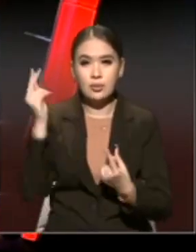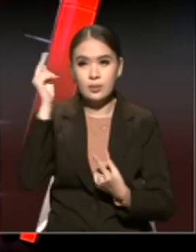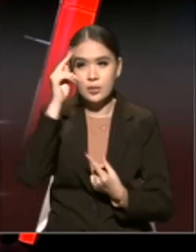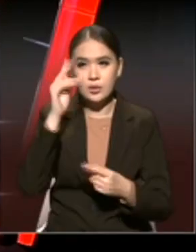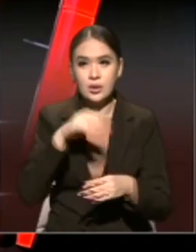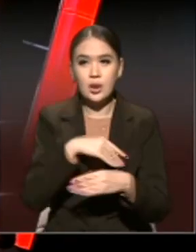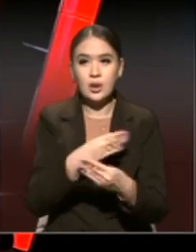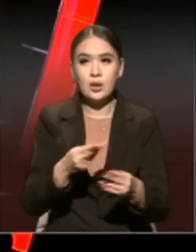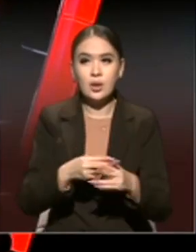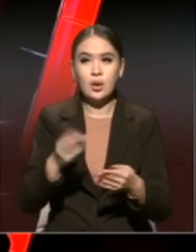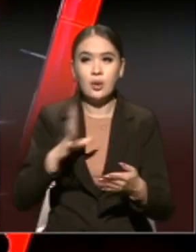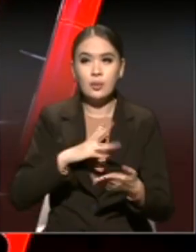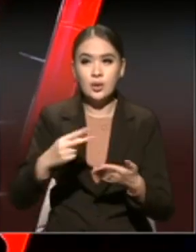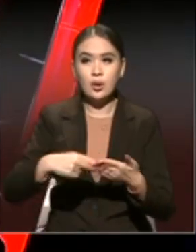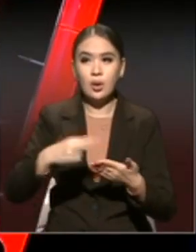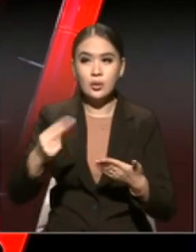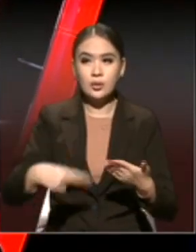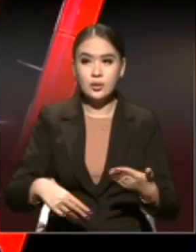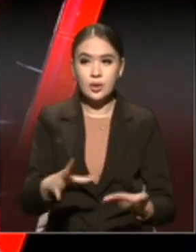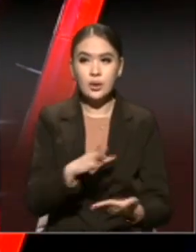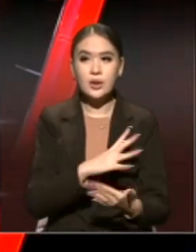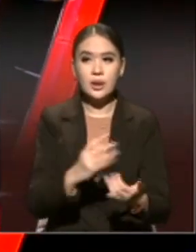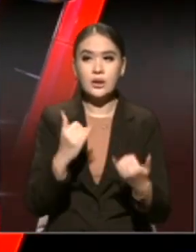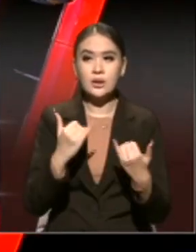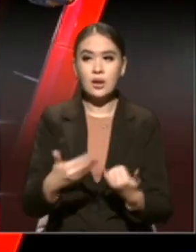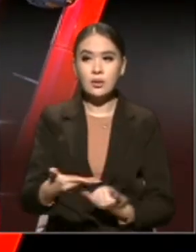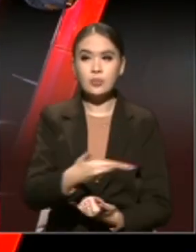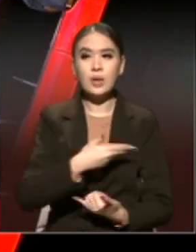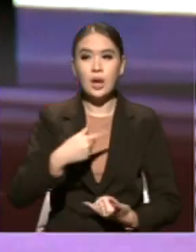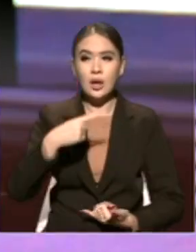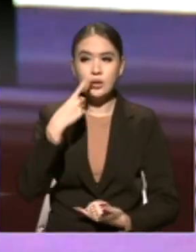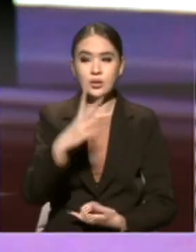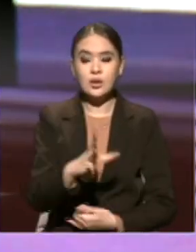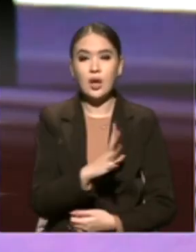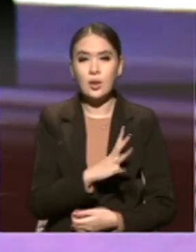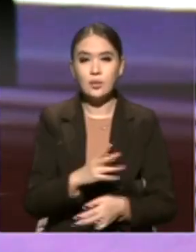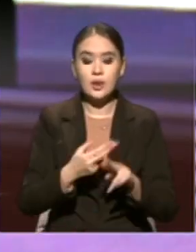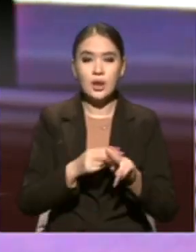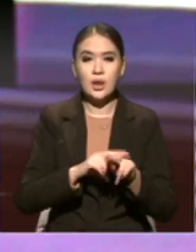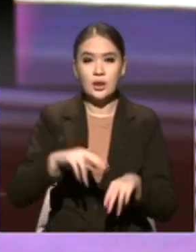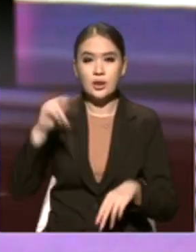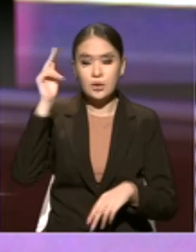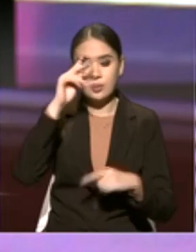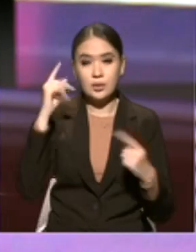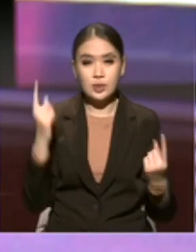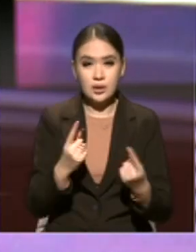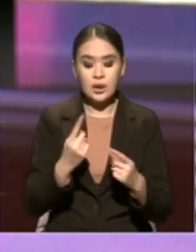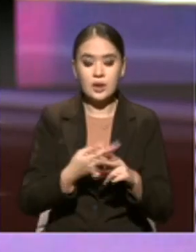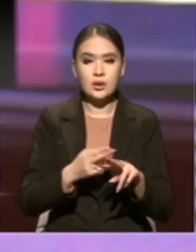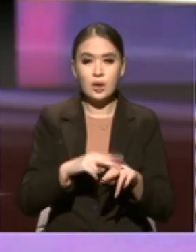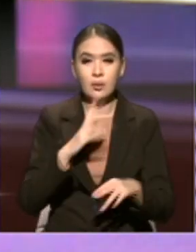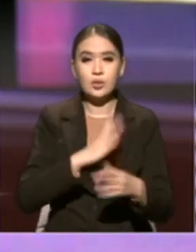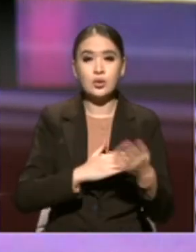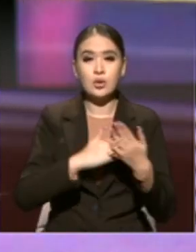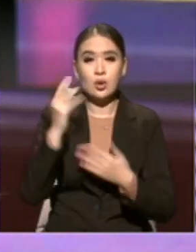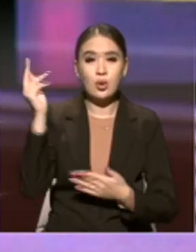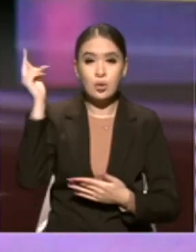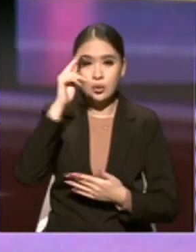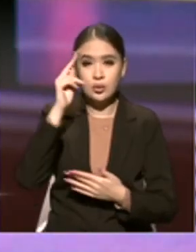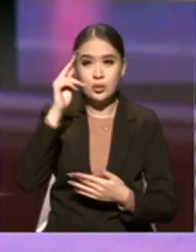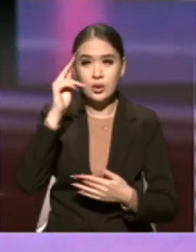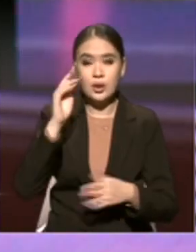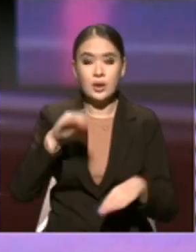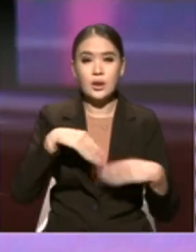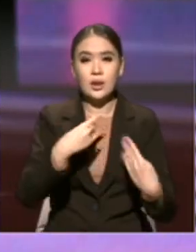бойынша меморандумға қол қойған болатын. Бұл біз айтып отырғанымыз жеңілдетілген білім, яғни жоғары оқу орны есебінен